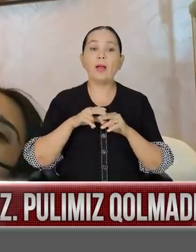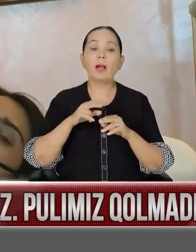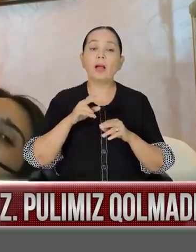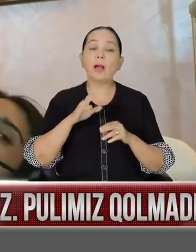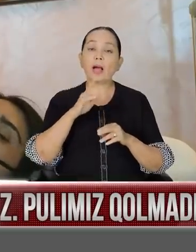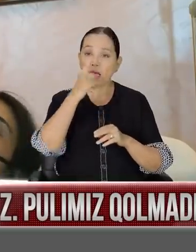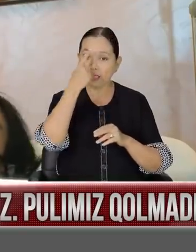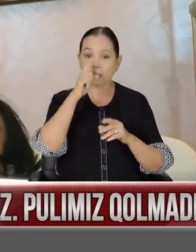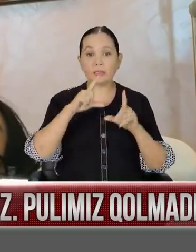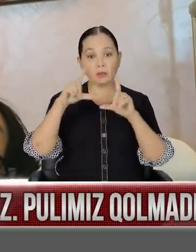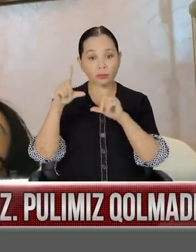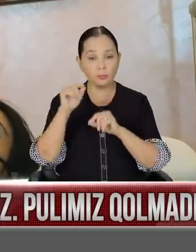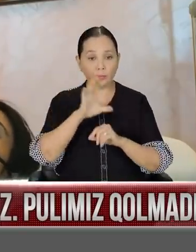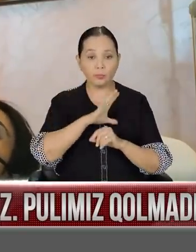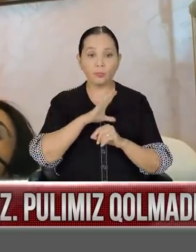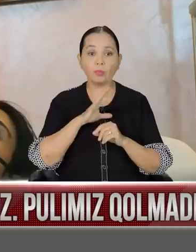qizimni Hindistonga olib keldim.